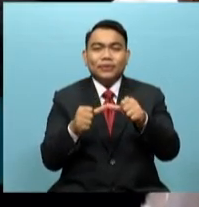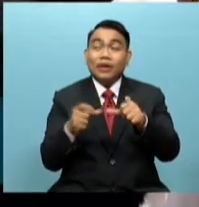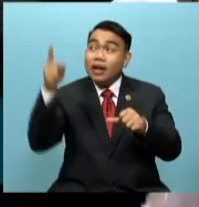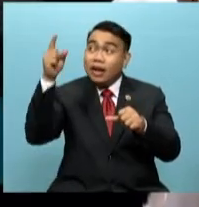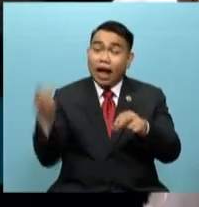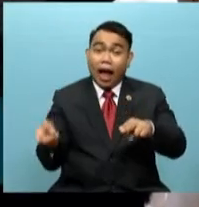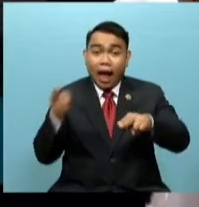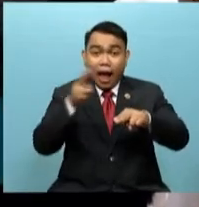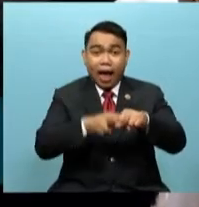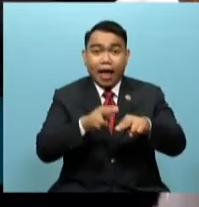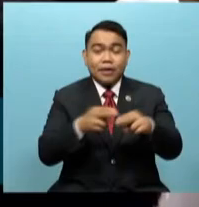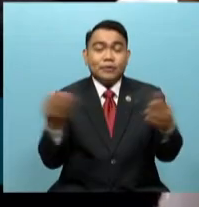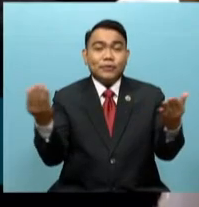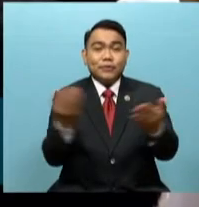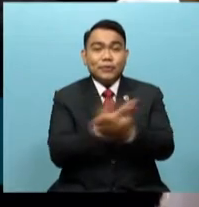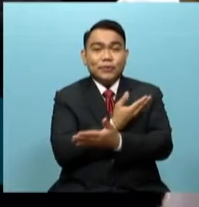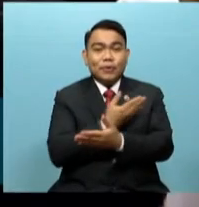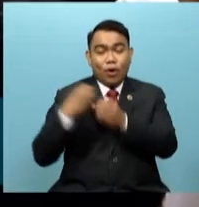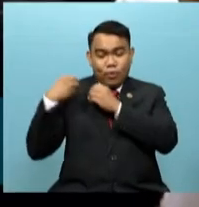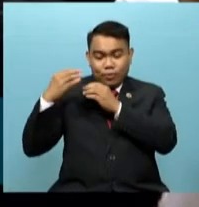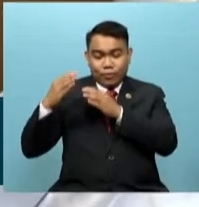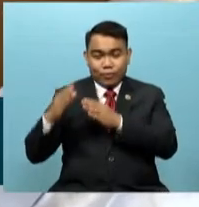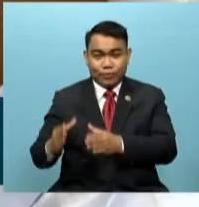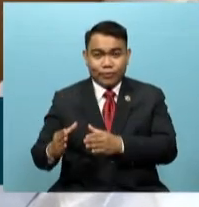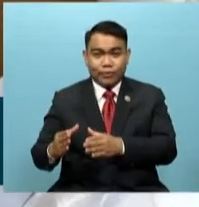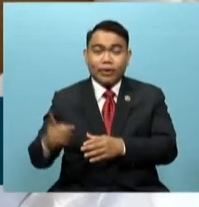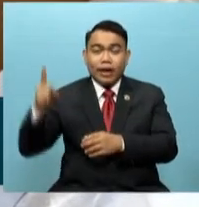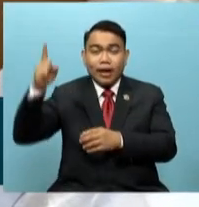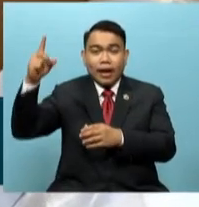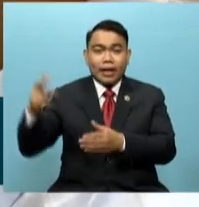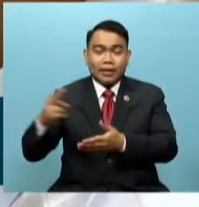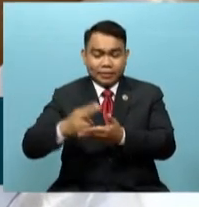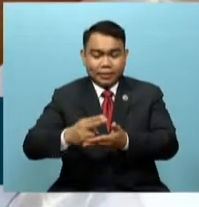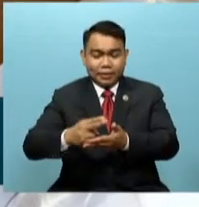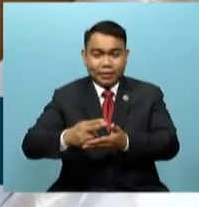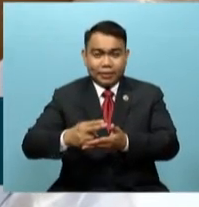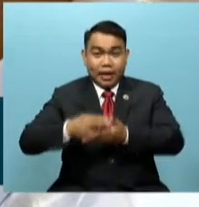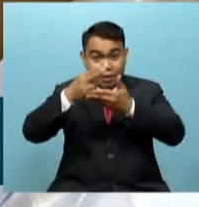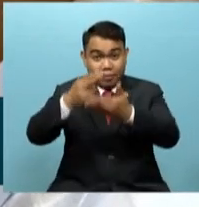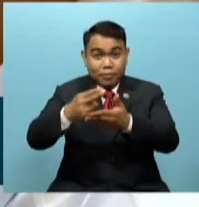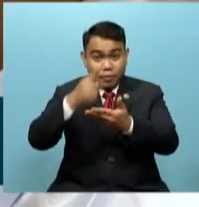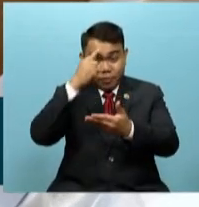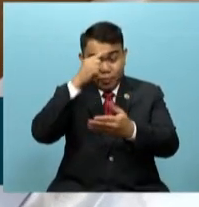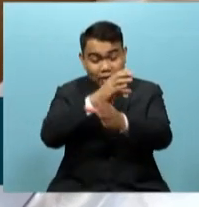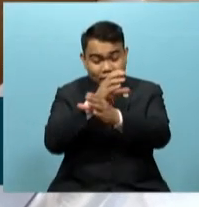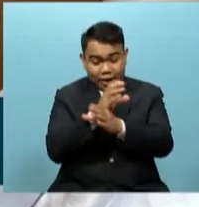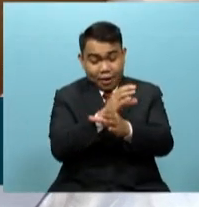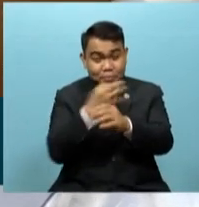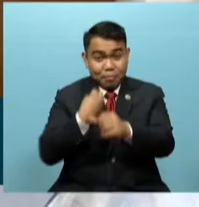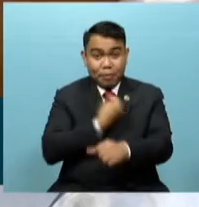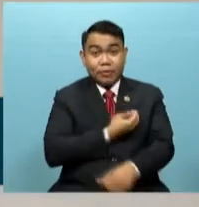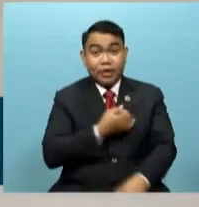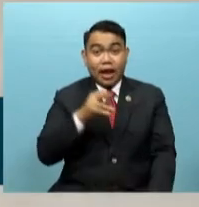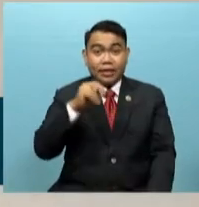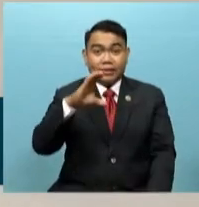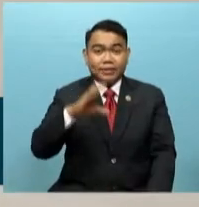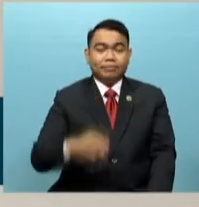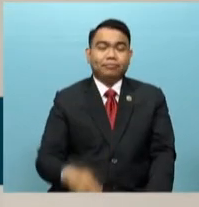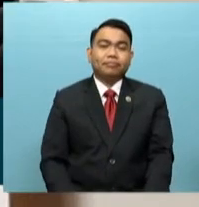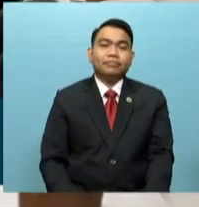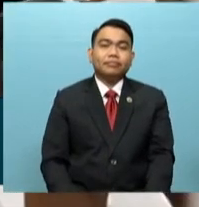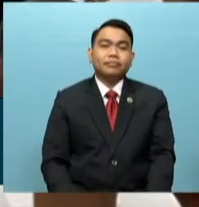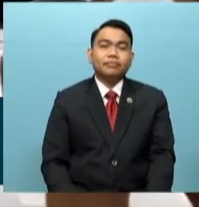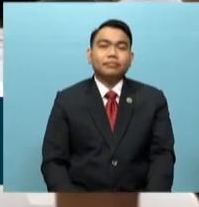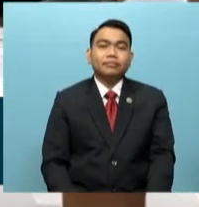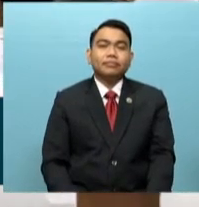may tungkulin na nakakatuwang ng pamamahala sa pagsinop sa mga kaanib sa loob ng Iglesia ni Cristo. Sabik na